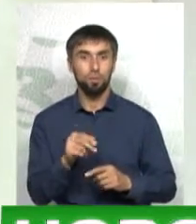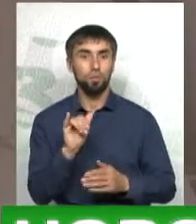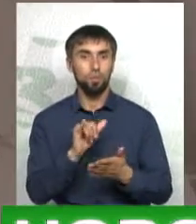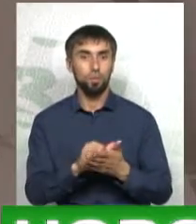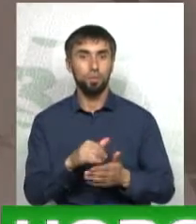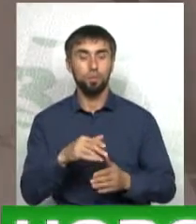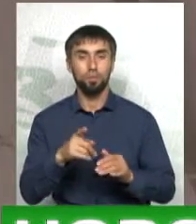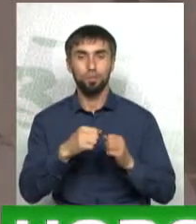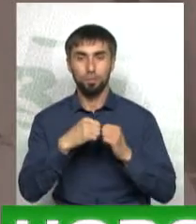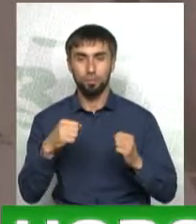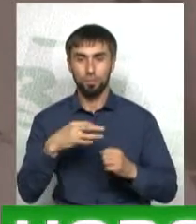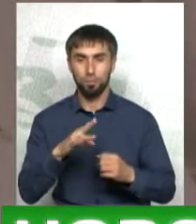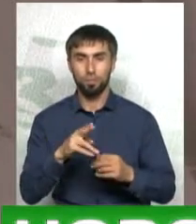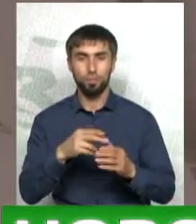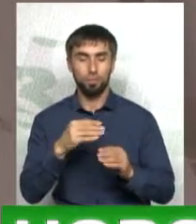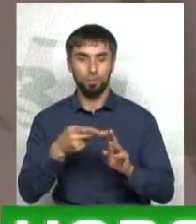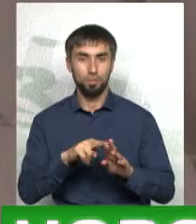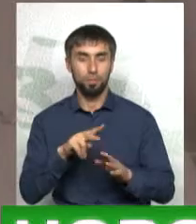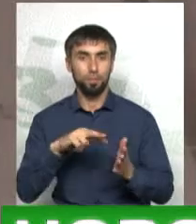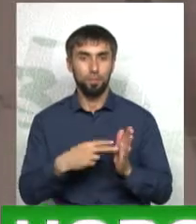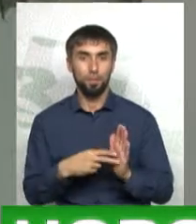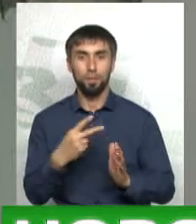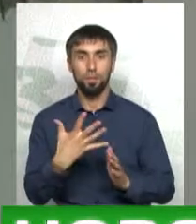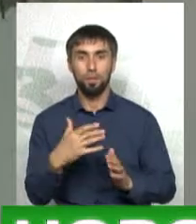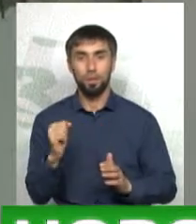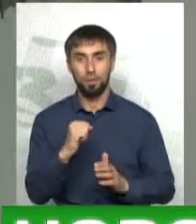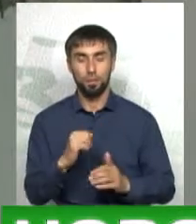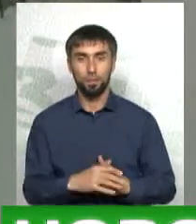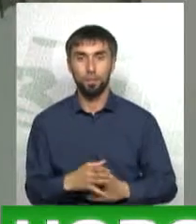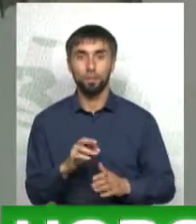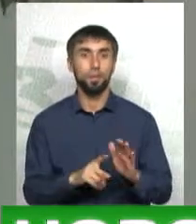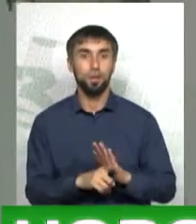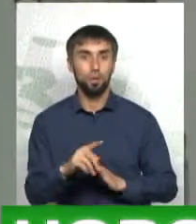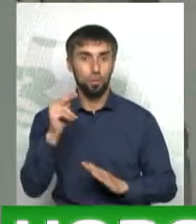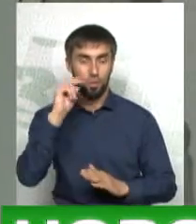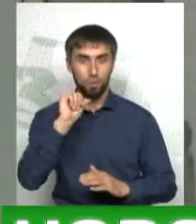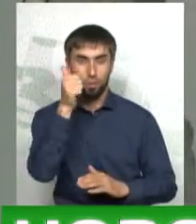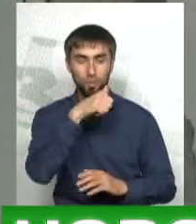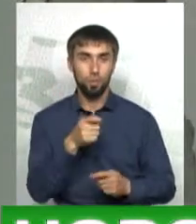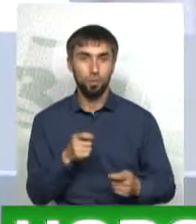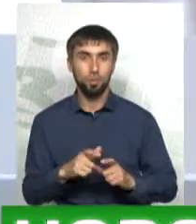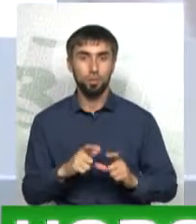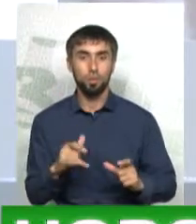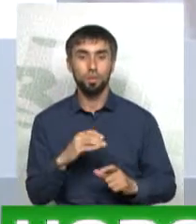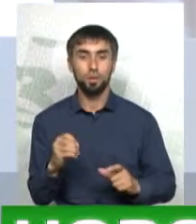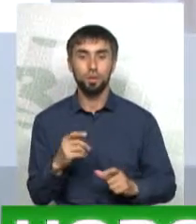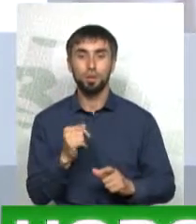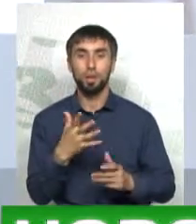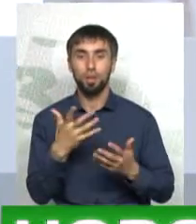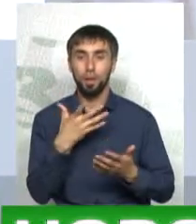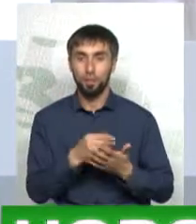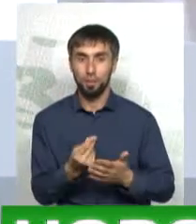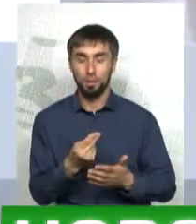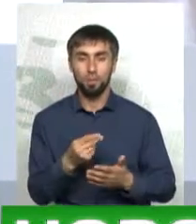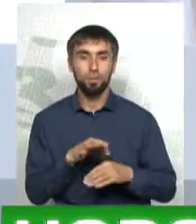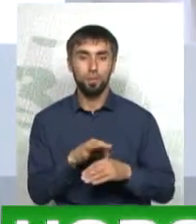установке подвесных потолков. Сдать объект планируют 25 августа. До начала учебного года руководство школы уже за счет собственных